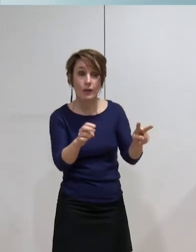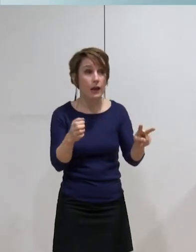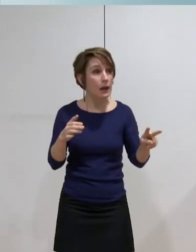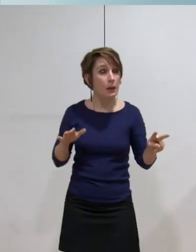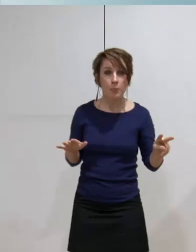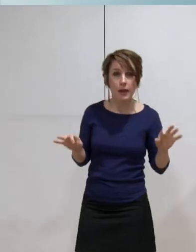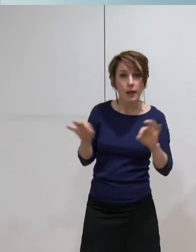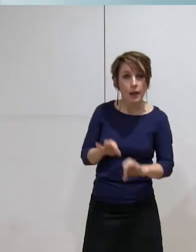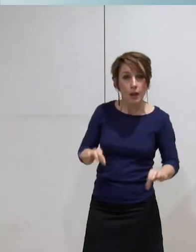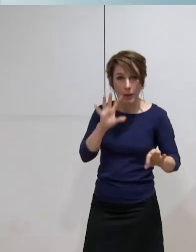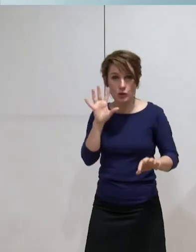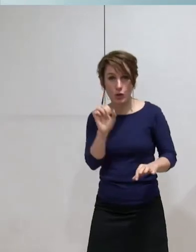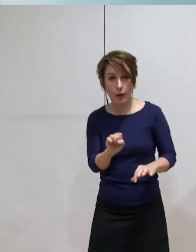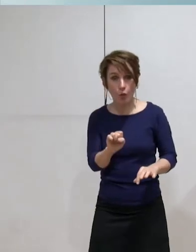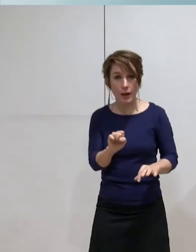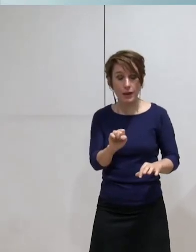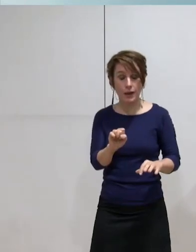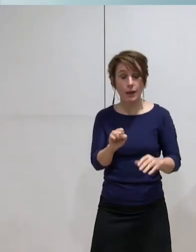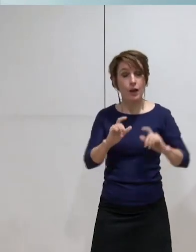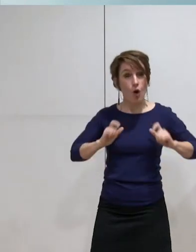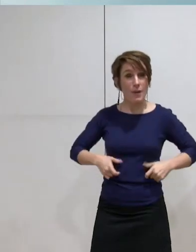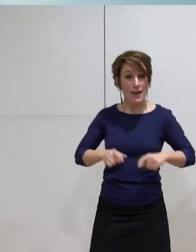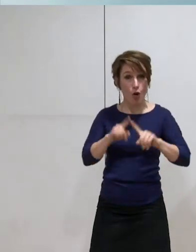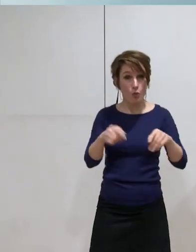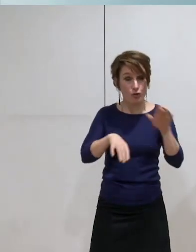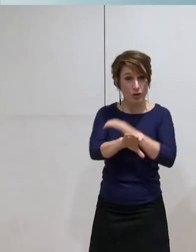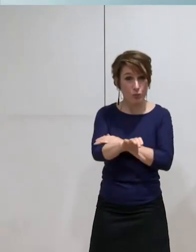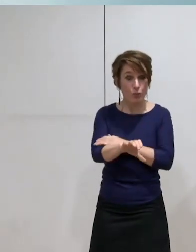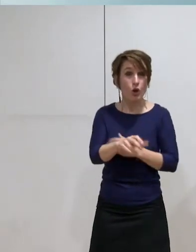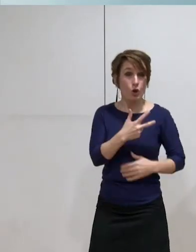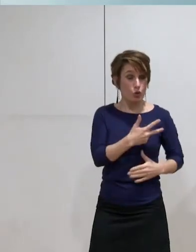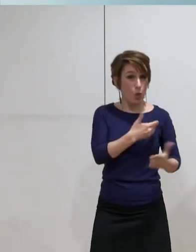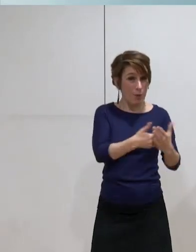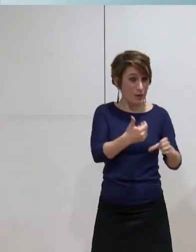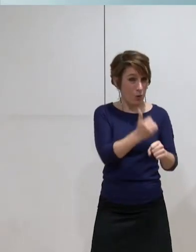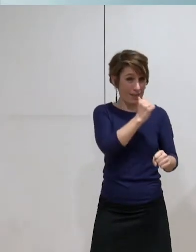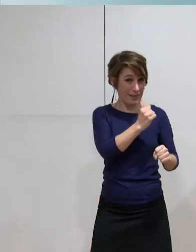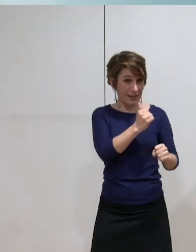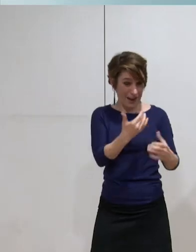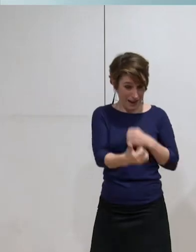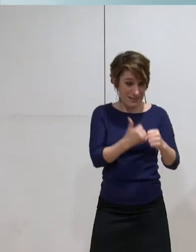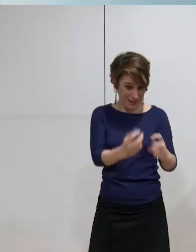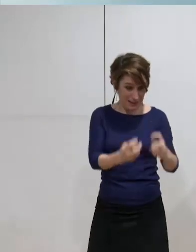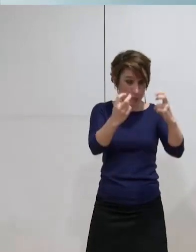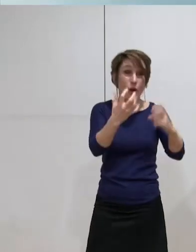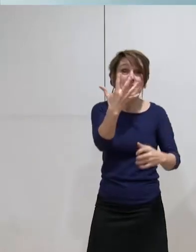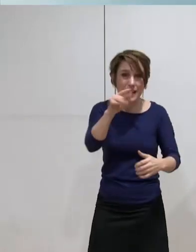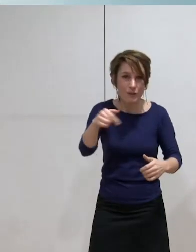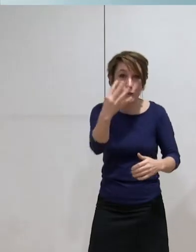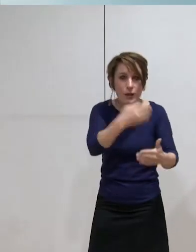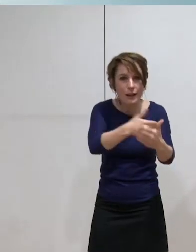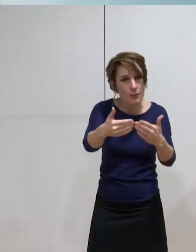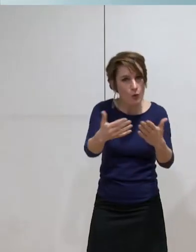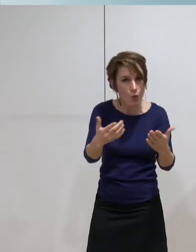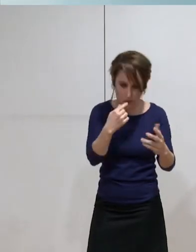les dotations du plan école sont passées de 3 millions l'année dernière à 5,4 millions d'euros cette année montrant notre engagement à accueillir tous les jeunes